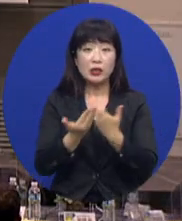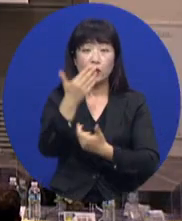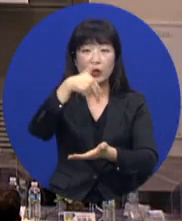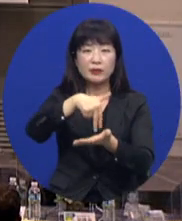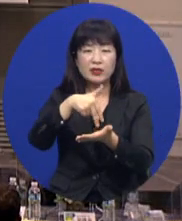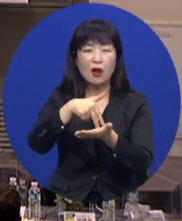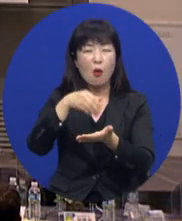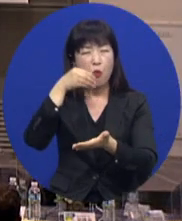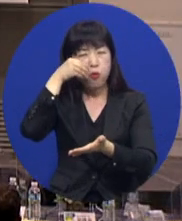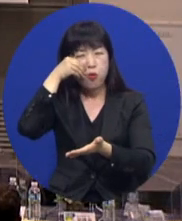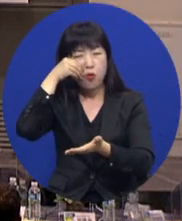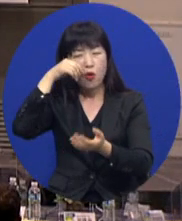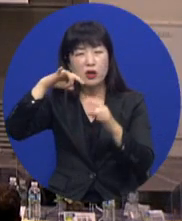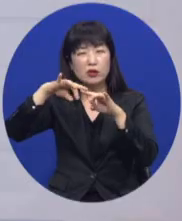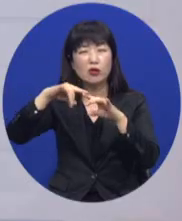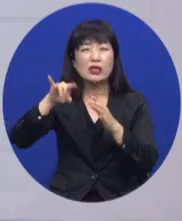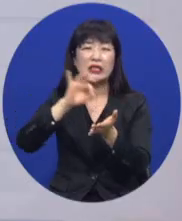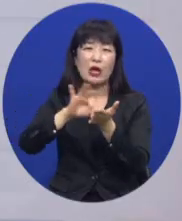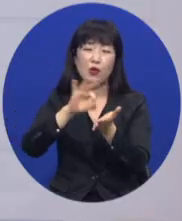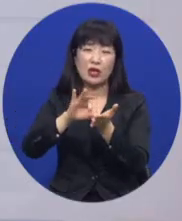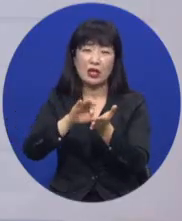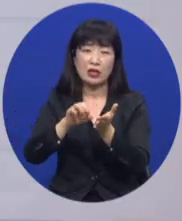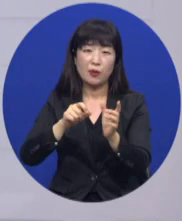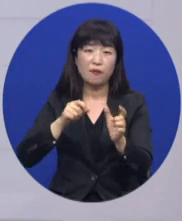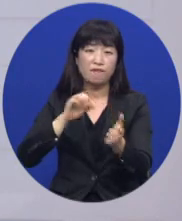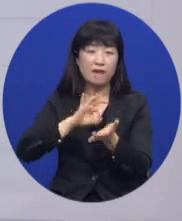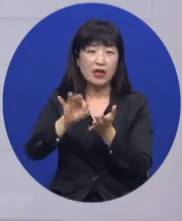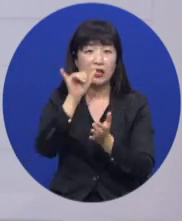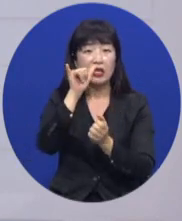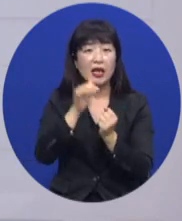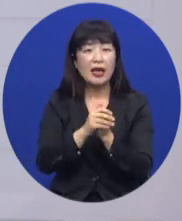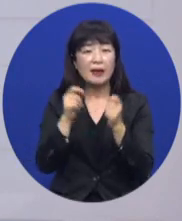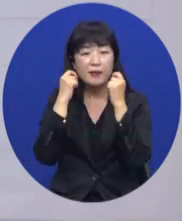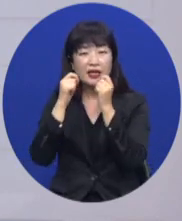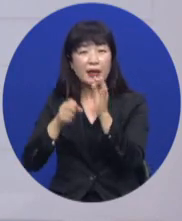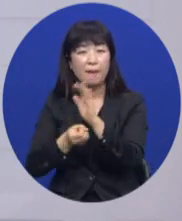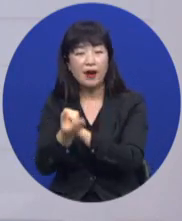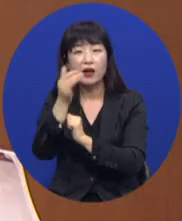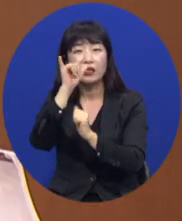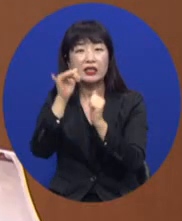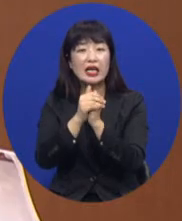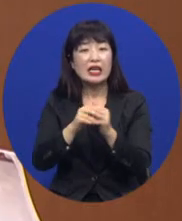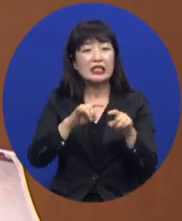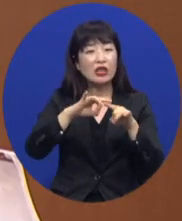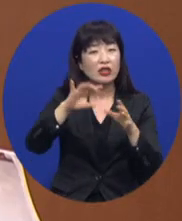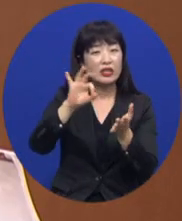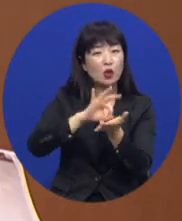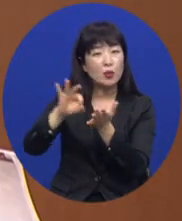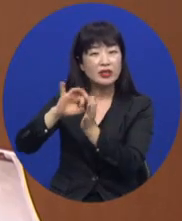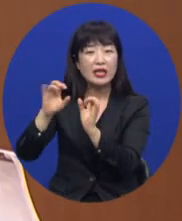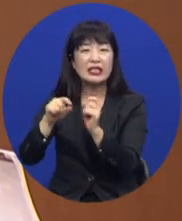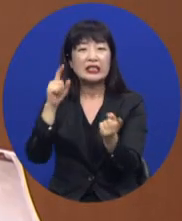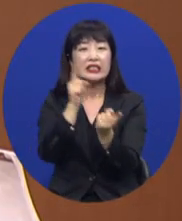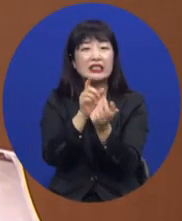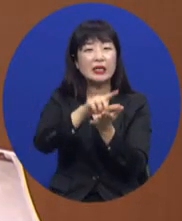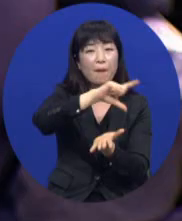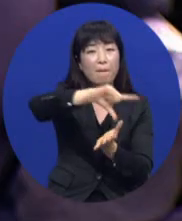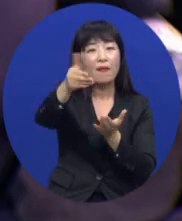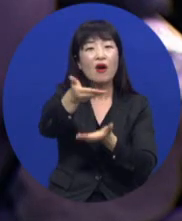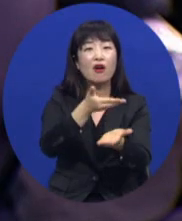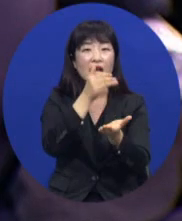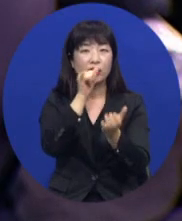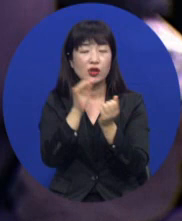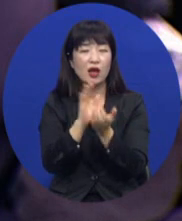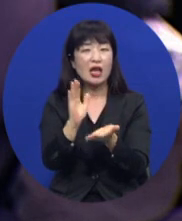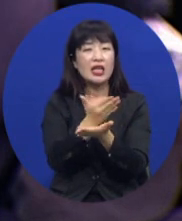남아도는 전력 사용을 늘리기 위해 전력거래 시장을 민간의 개방해 전기 생산자와 소비자가 직접 거래할 수 있는 에너지